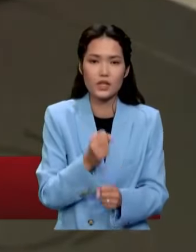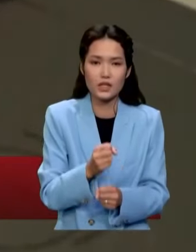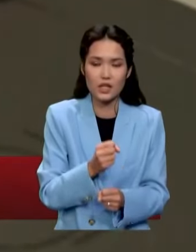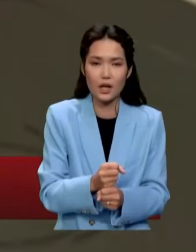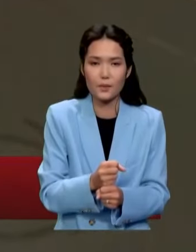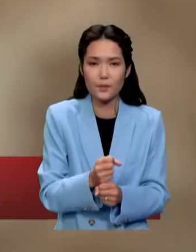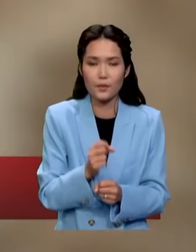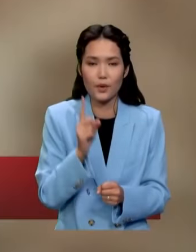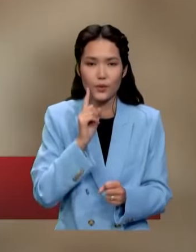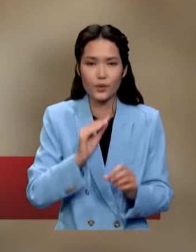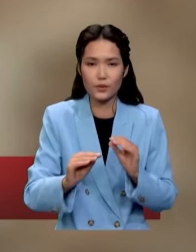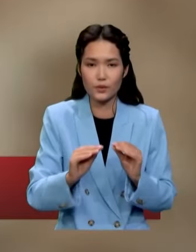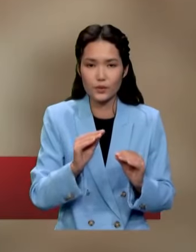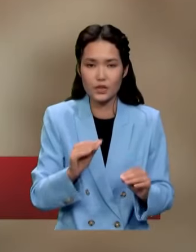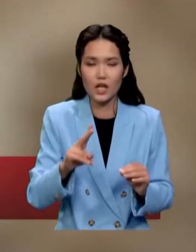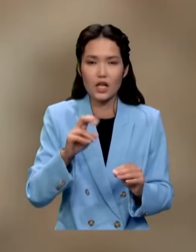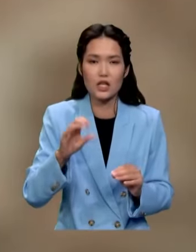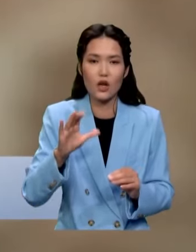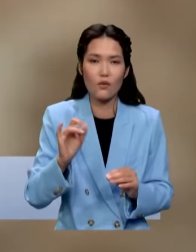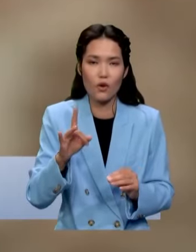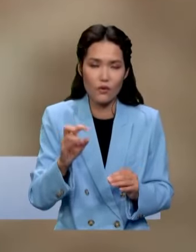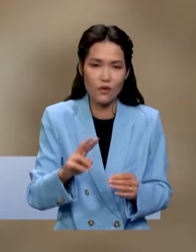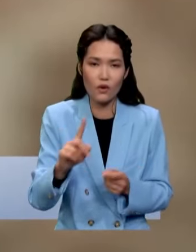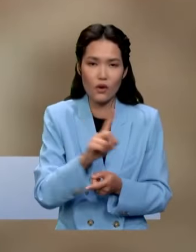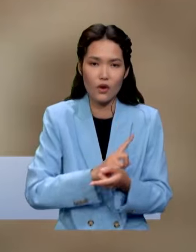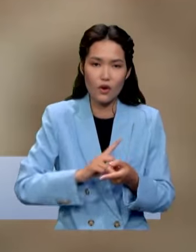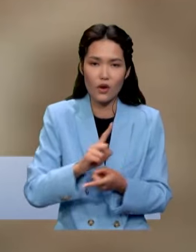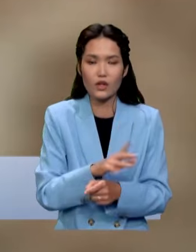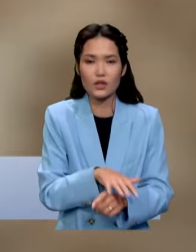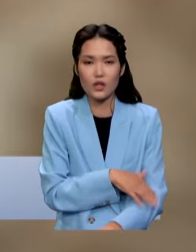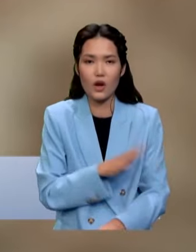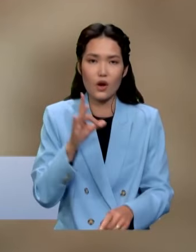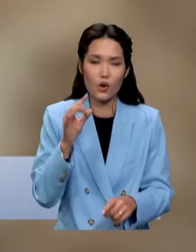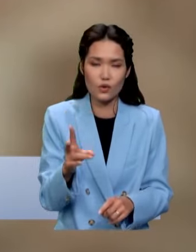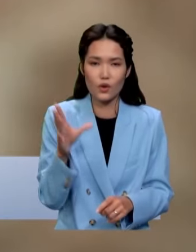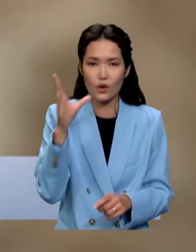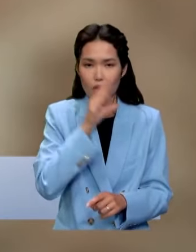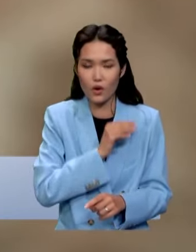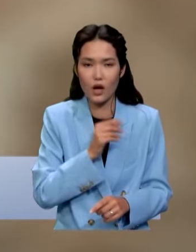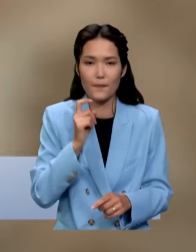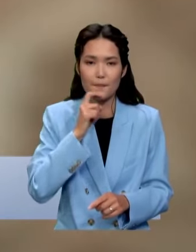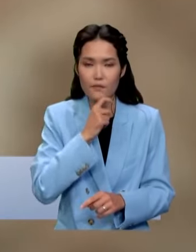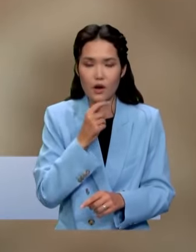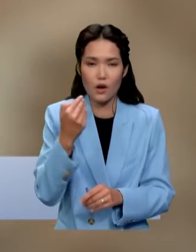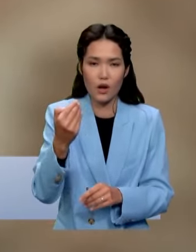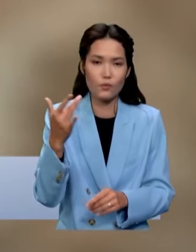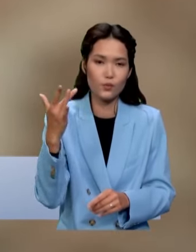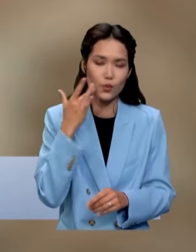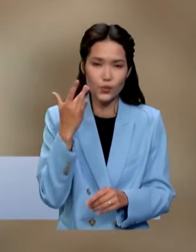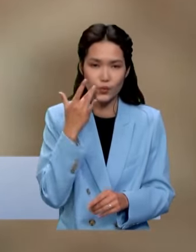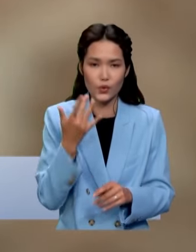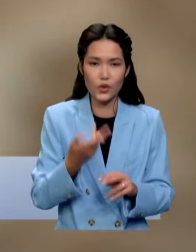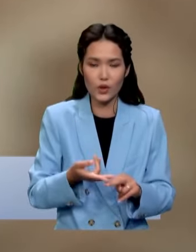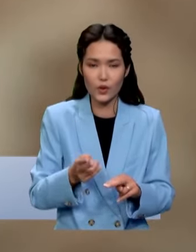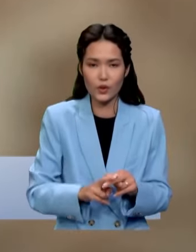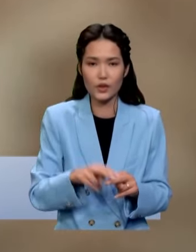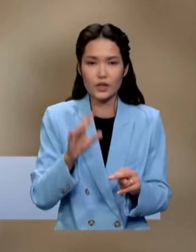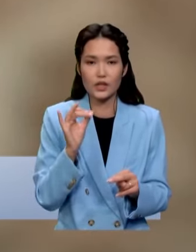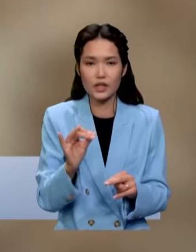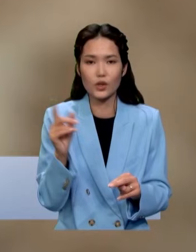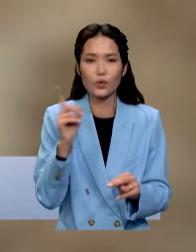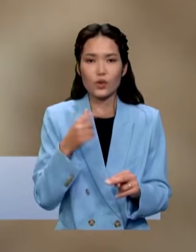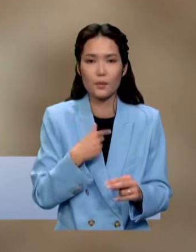неблагодарное. Девальвация, в принципе, в долгосрочной перспективе макроэкономическая будет всегда у тенге. То, что